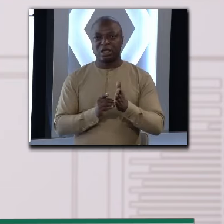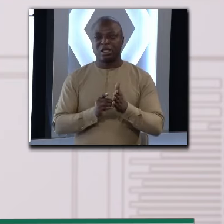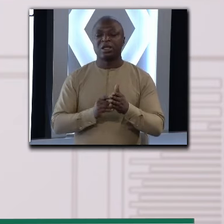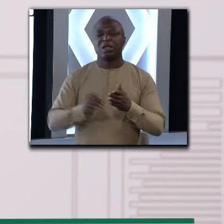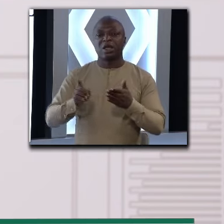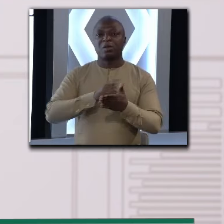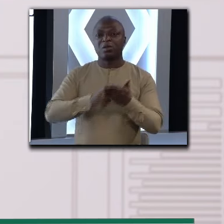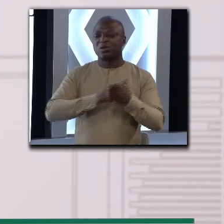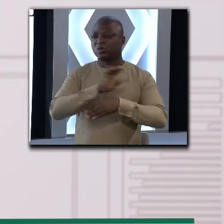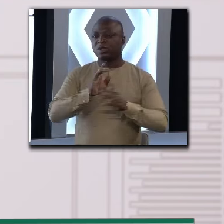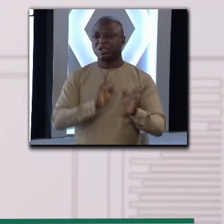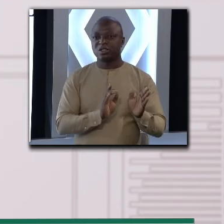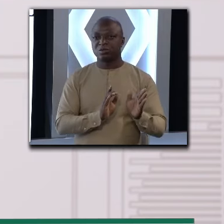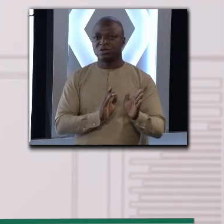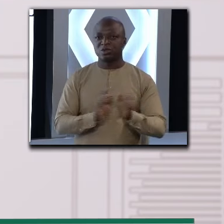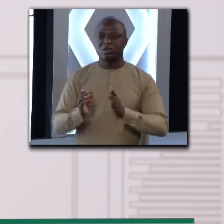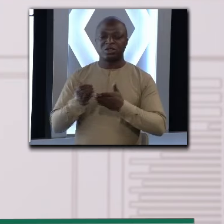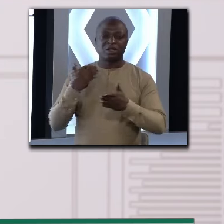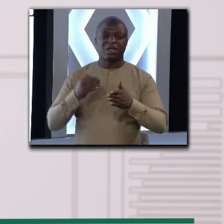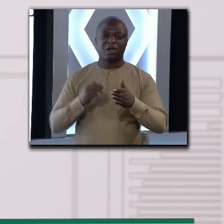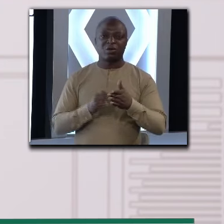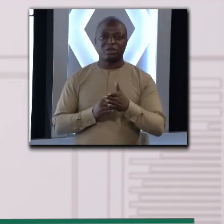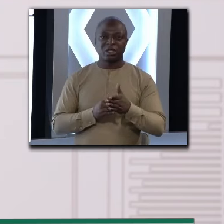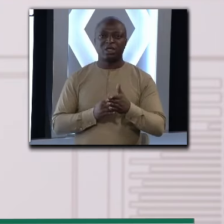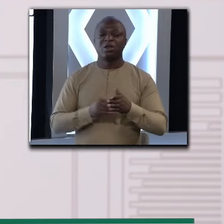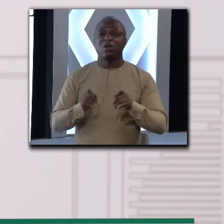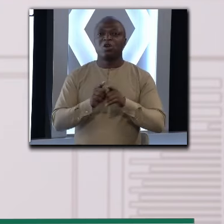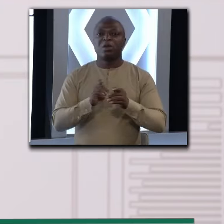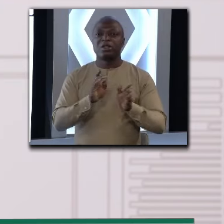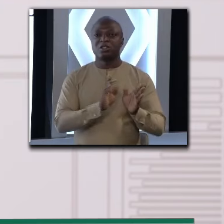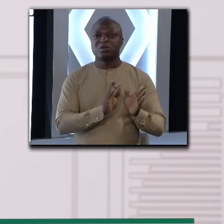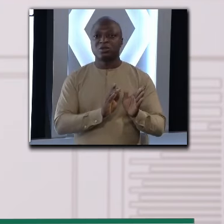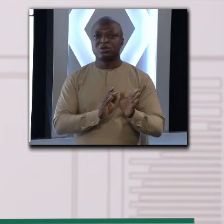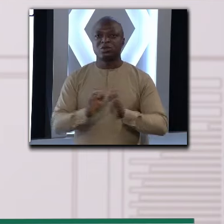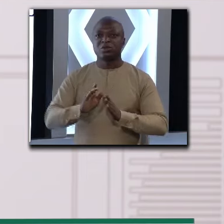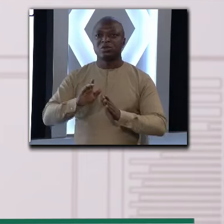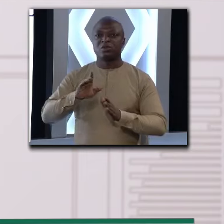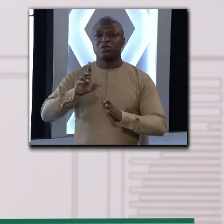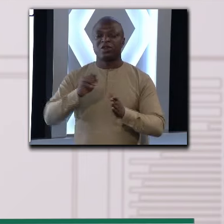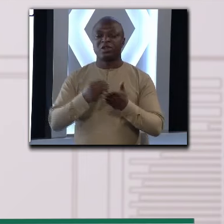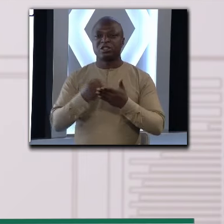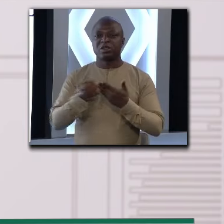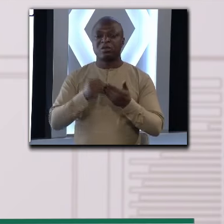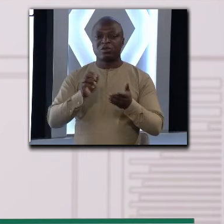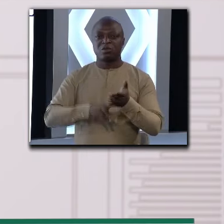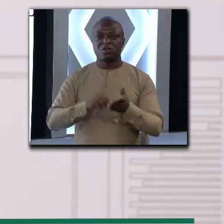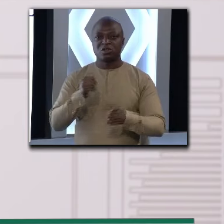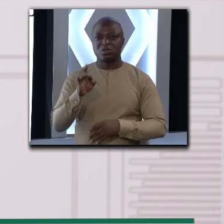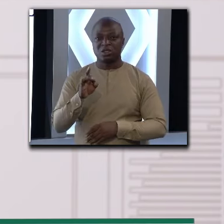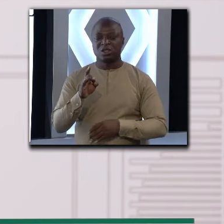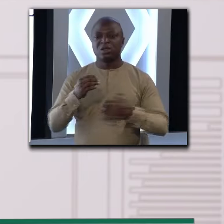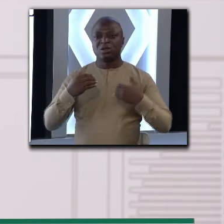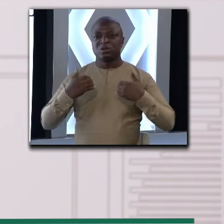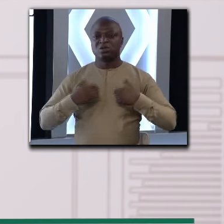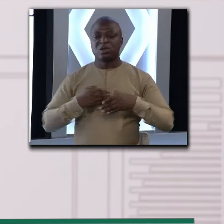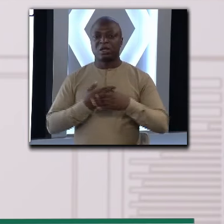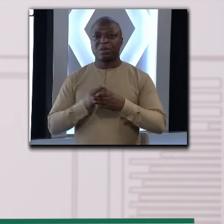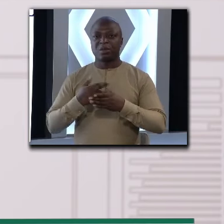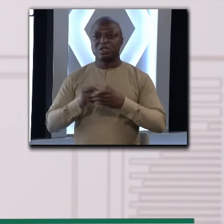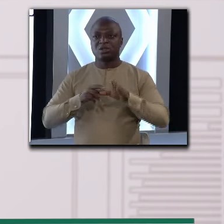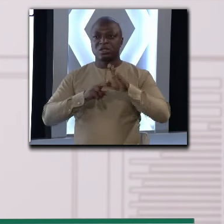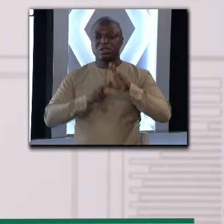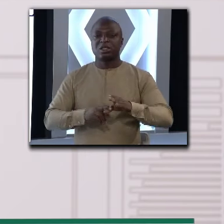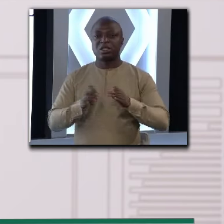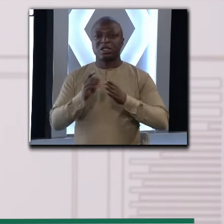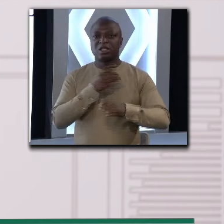abroge toutes les dispositions antérieures contraires, notamment les dispositions du décret du 20 septembre 2018 portant répartition des sièges